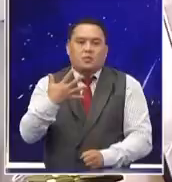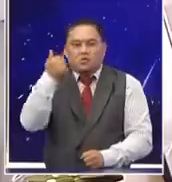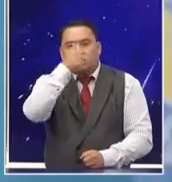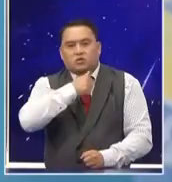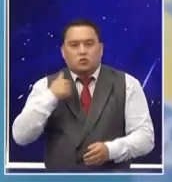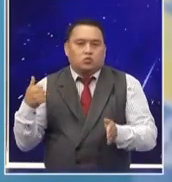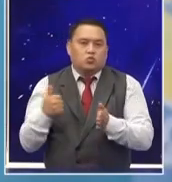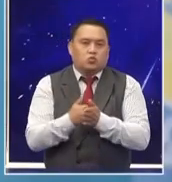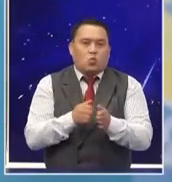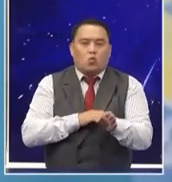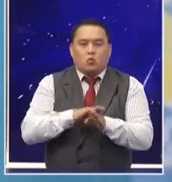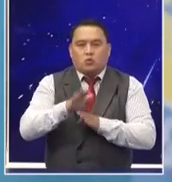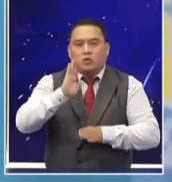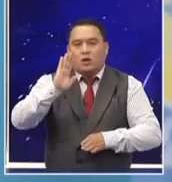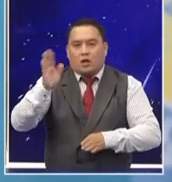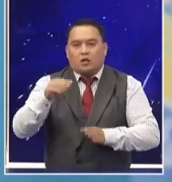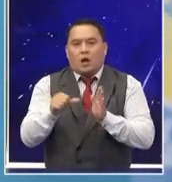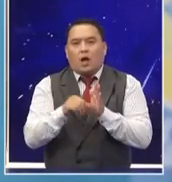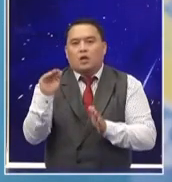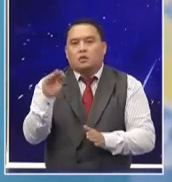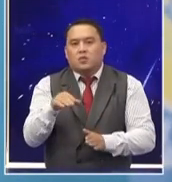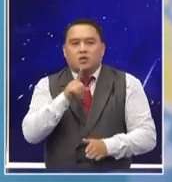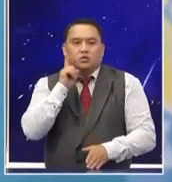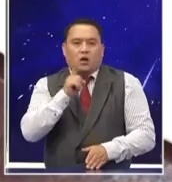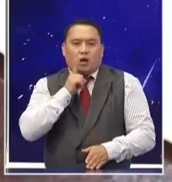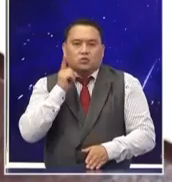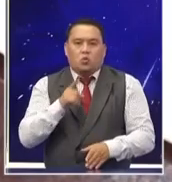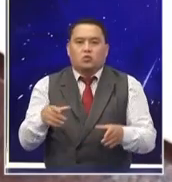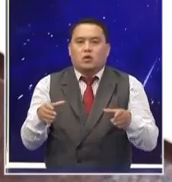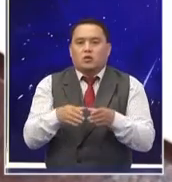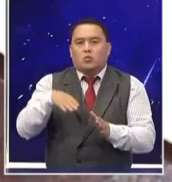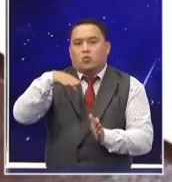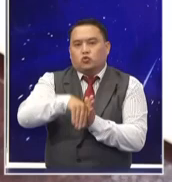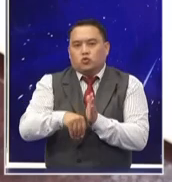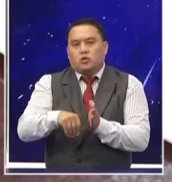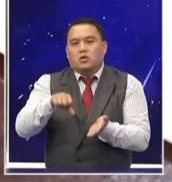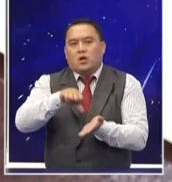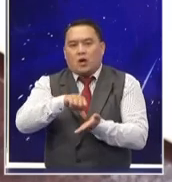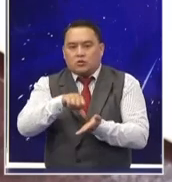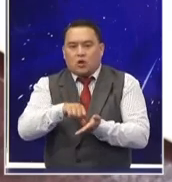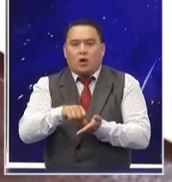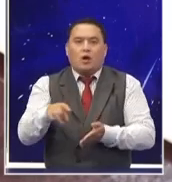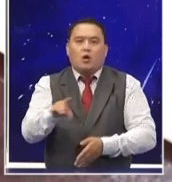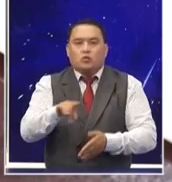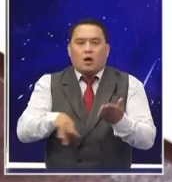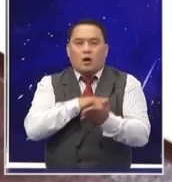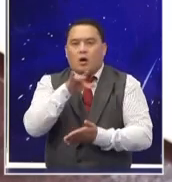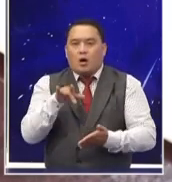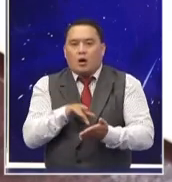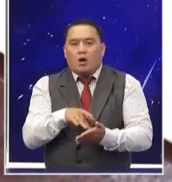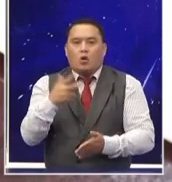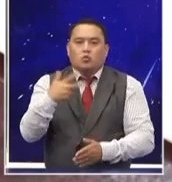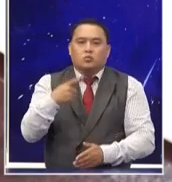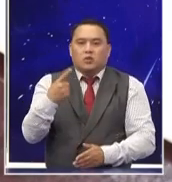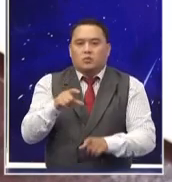2025 жылға дейін іске асады. Бүгінде облыс бойынша 6000-нан аса жас отанға мүше, әр аудан қала мен білім беру